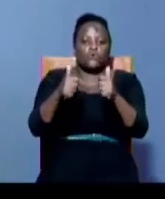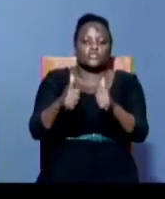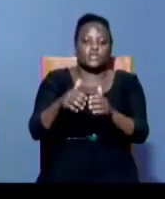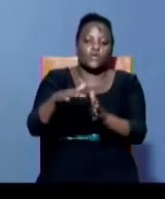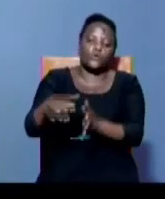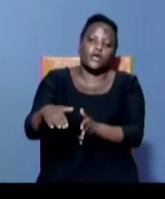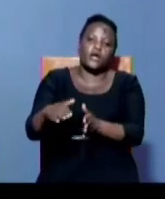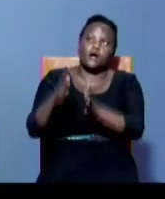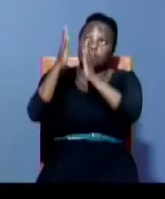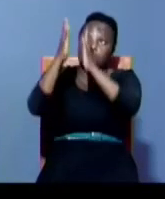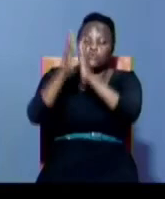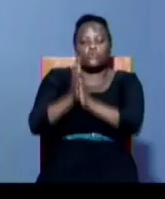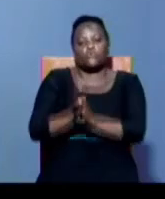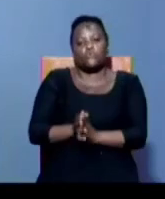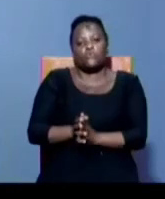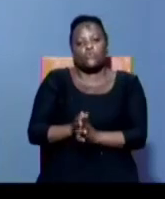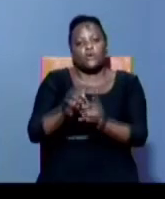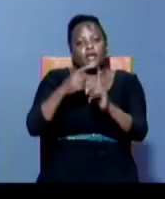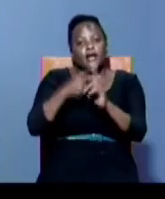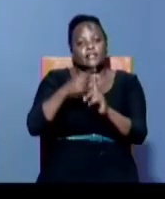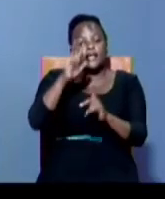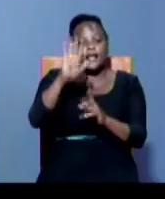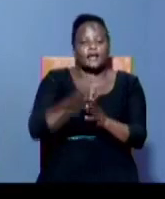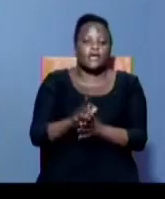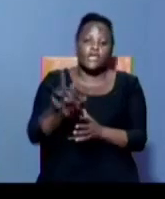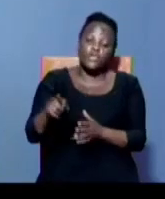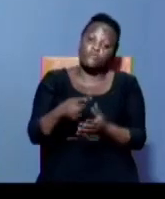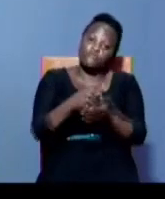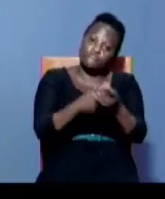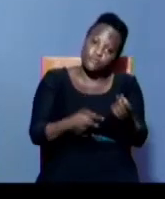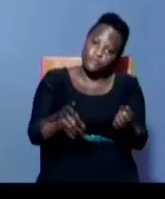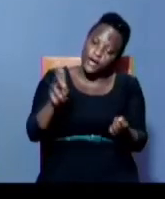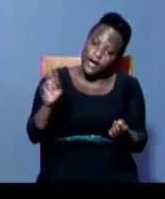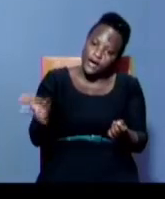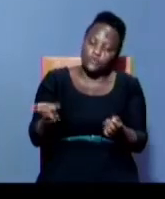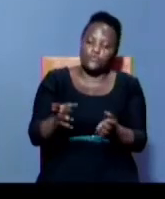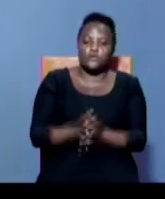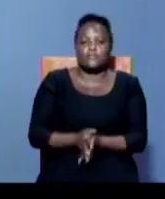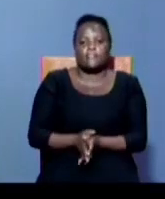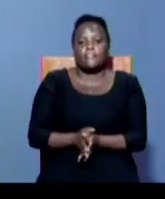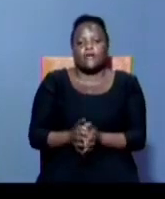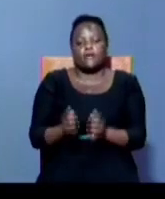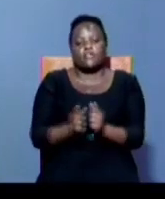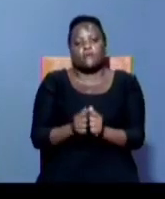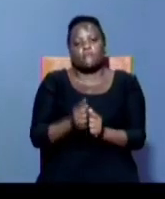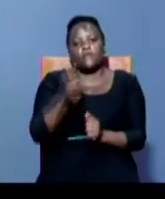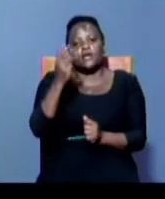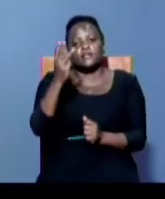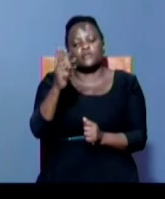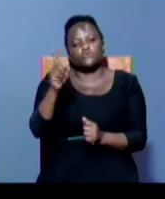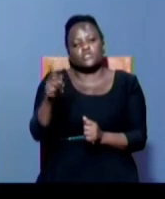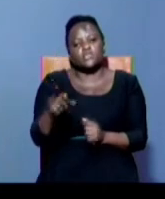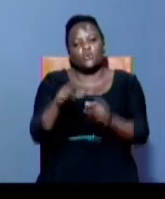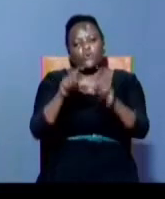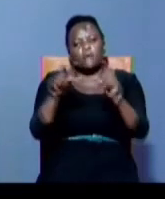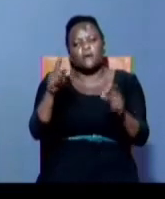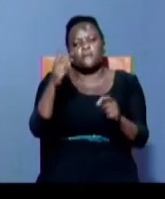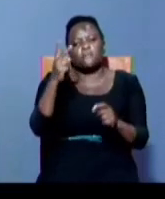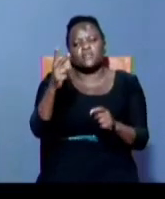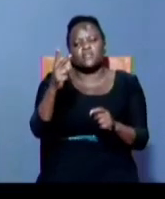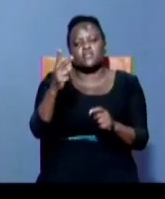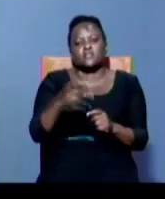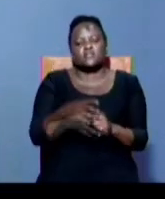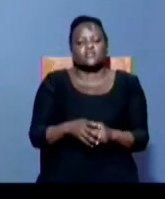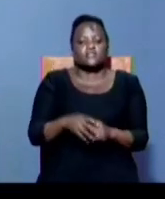Mungu kwa kanisa lake, kuna fimbo ya Haruni. Halafu jambo la tatu, kuna mbao mbili za mawe zilizoandikwa kwa kidole chake.